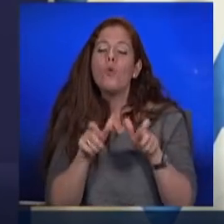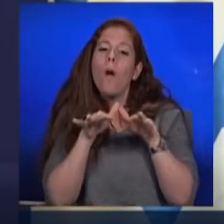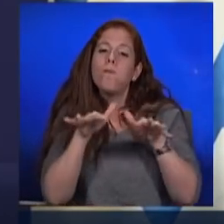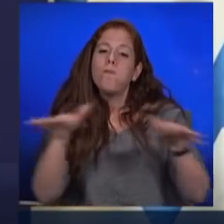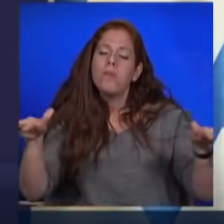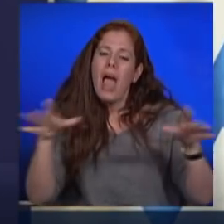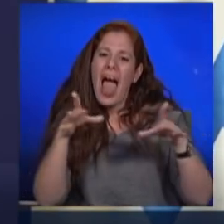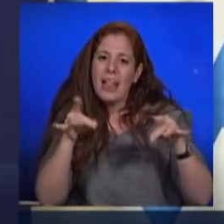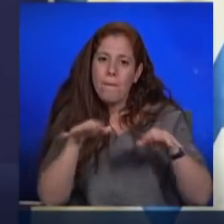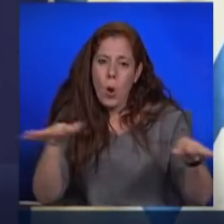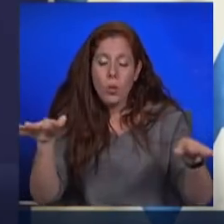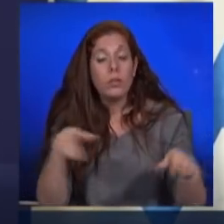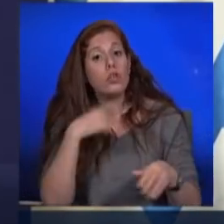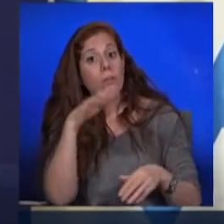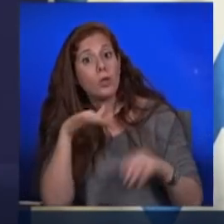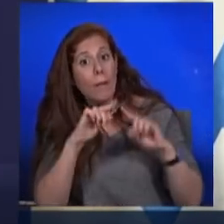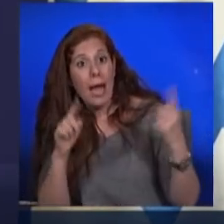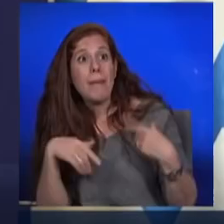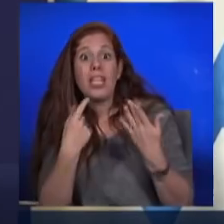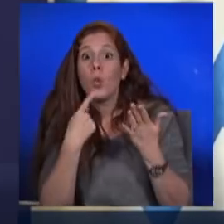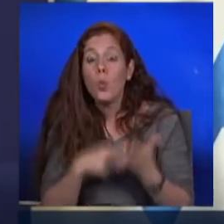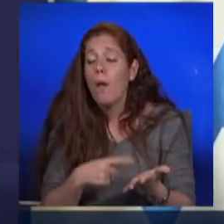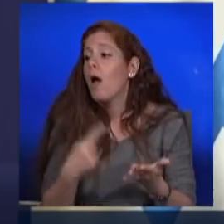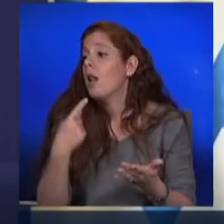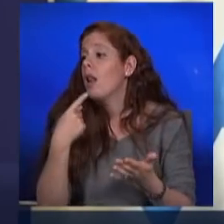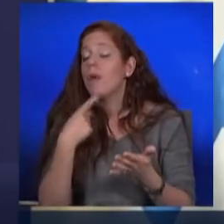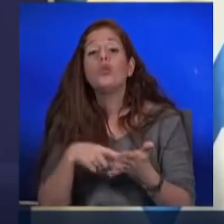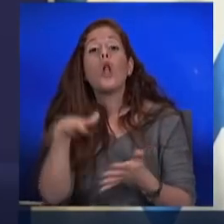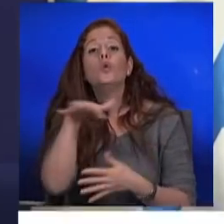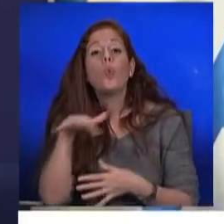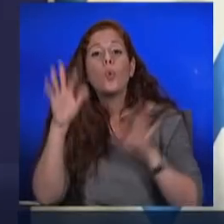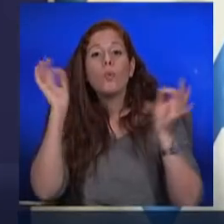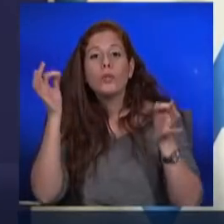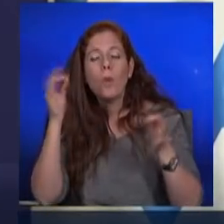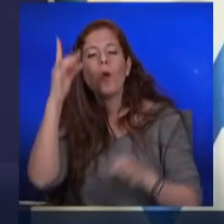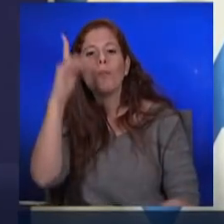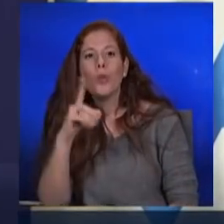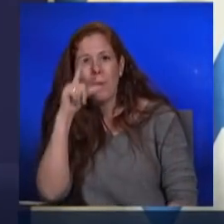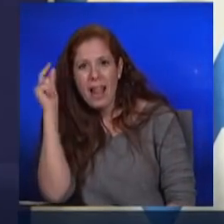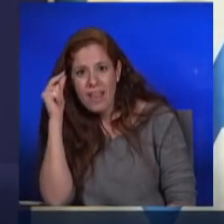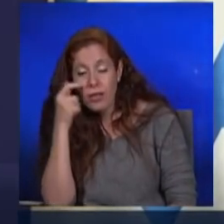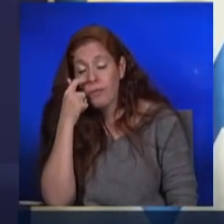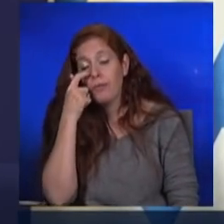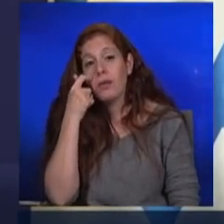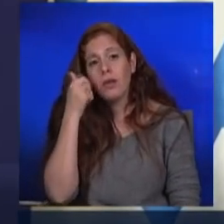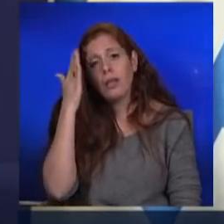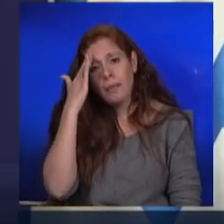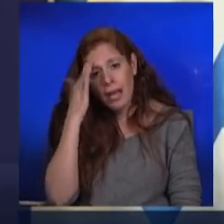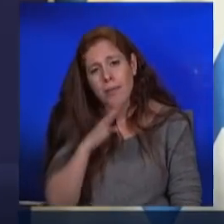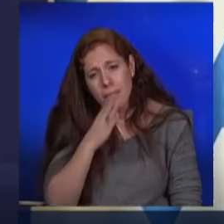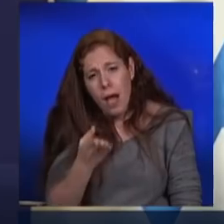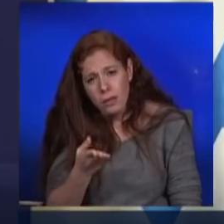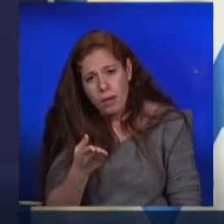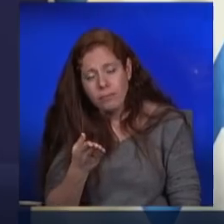אומר אזורים אחרים, אני אתן דוגמה, הכוונה למשל לשכונות מסוימות בדרום תל אביב, אתם מכירים את הבעיה. אני